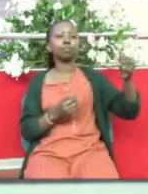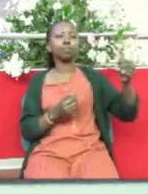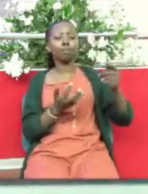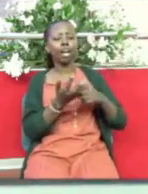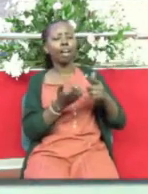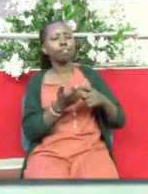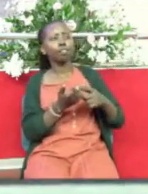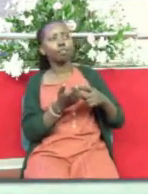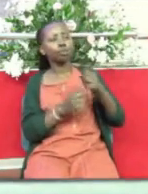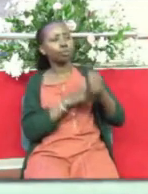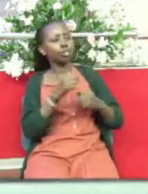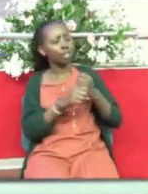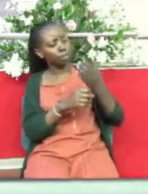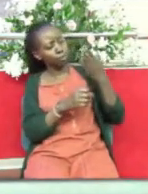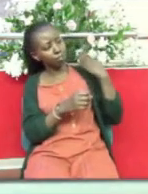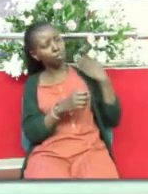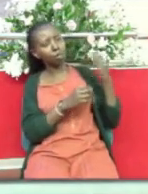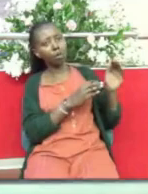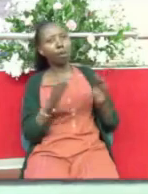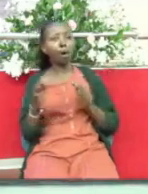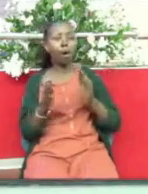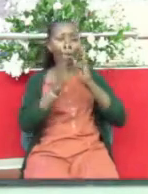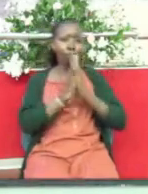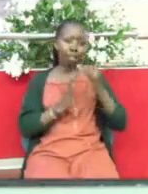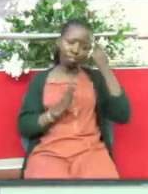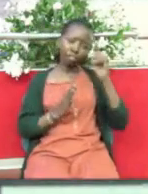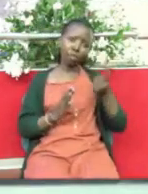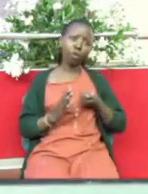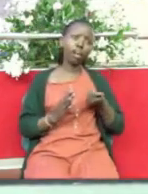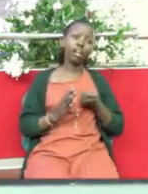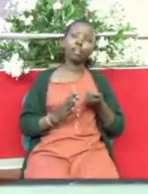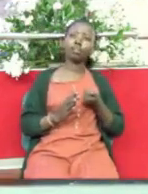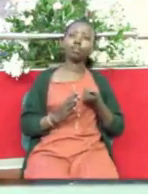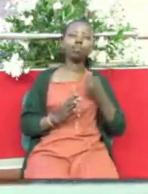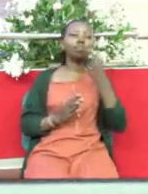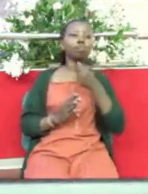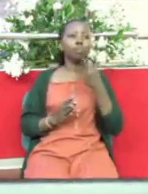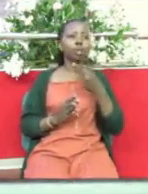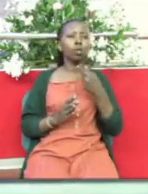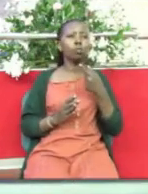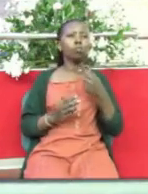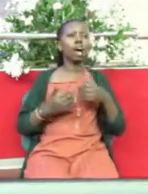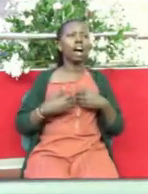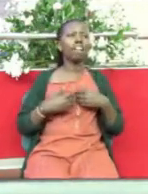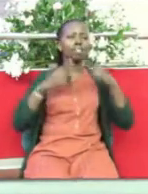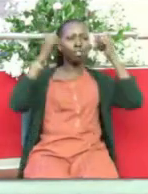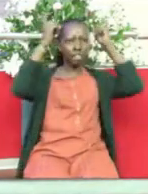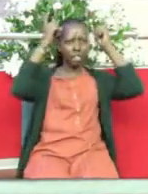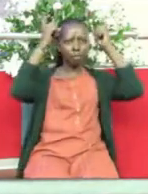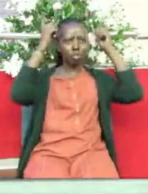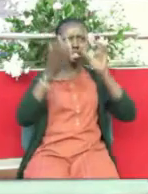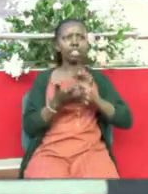ago, miaka michache iliyopita, we were praying for a girl, tulikuwa tunamwombea msichana, who was possessed, ambaye